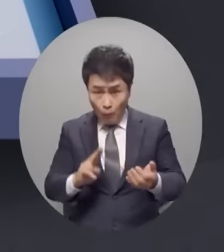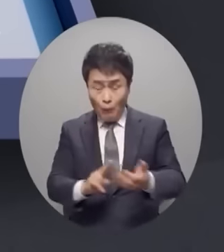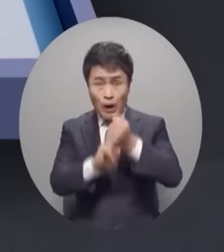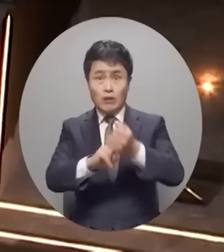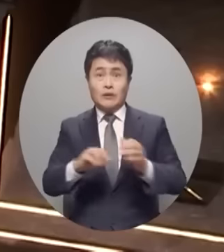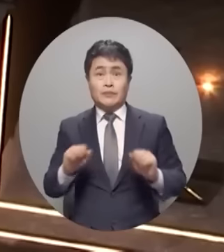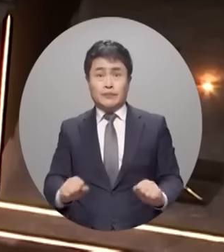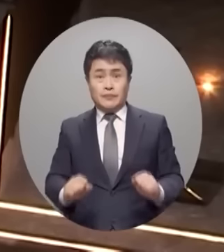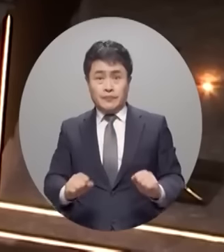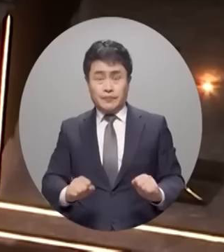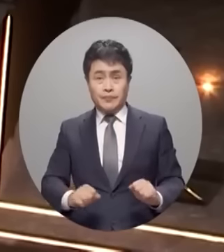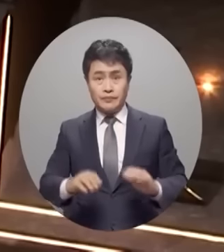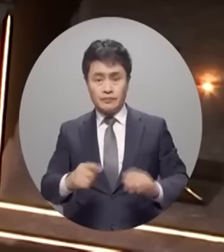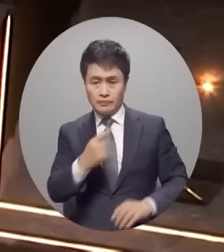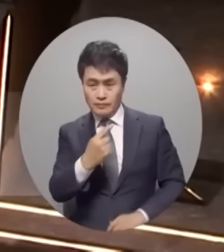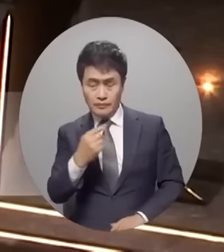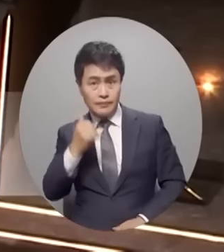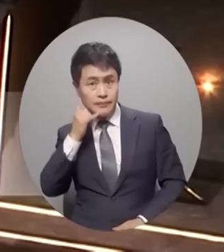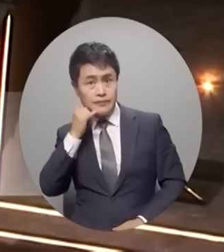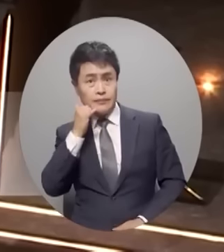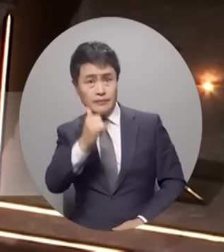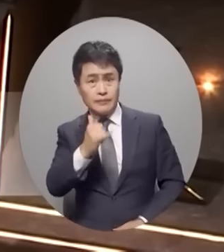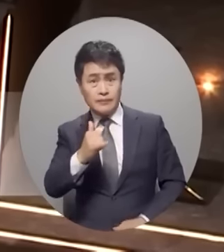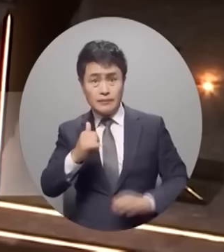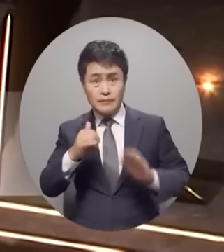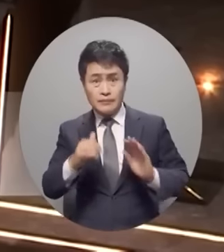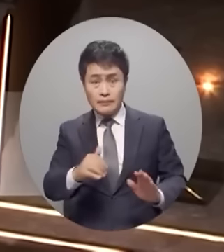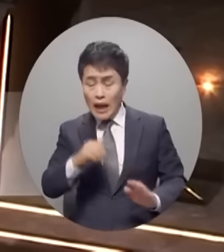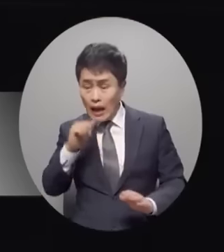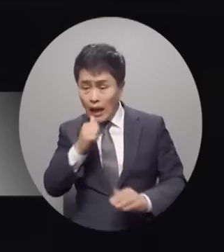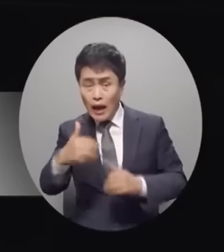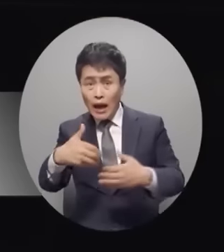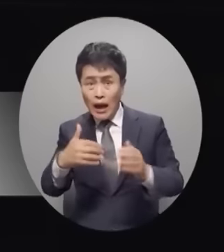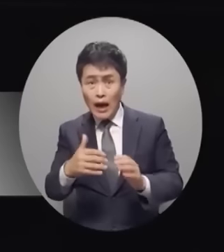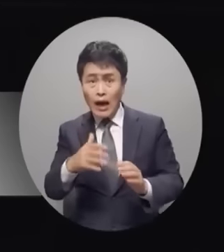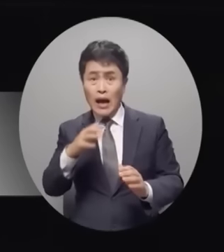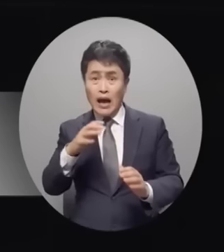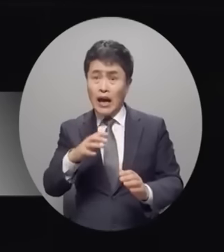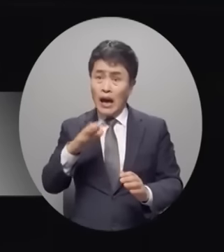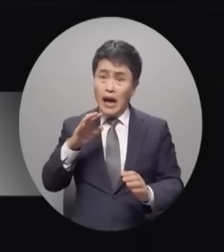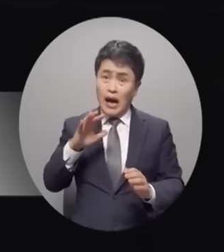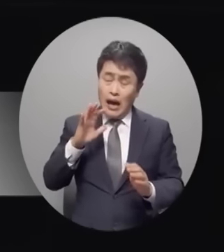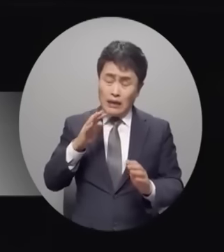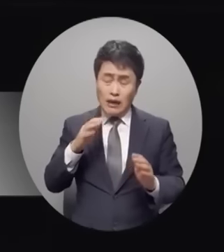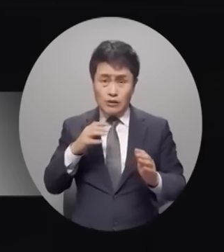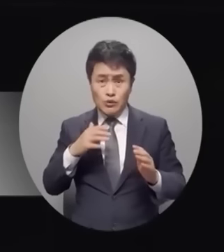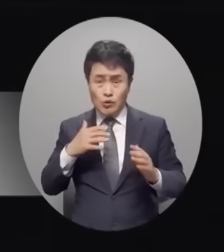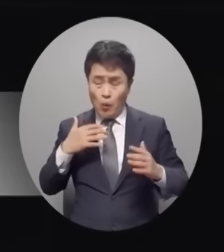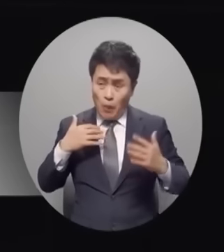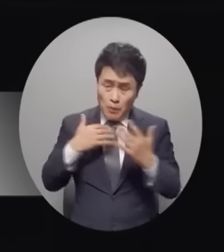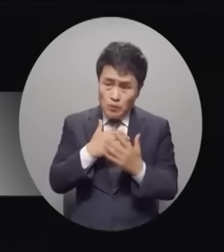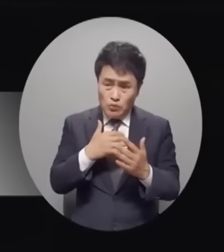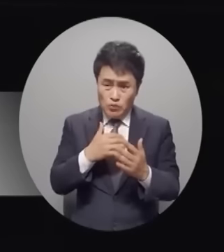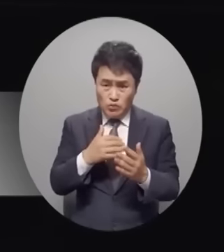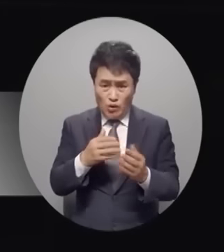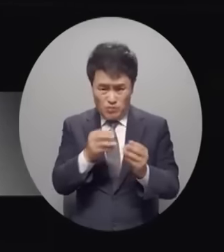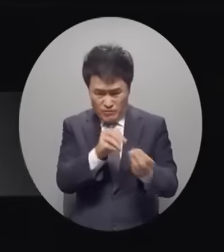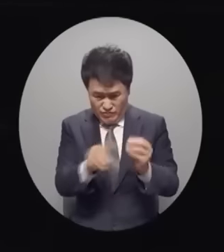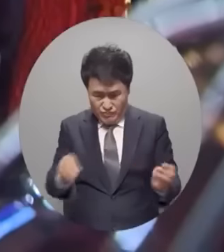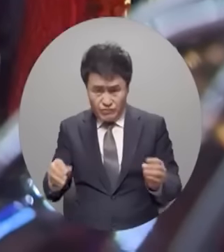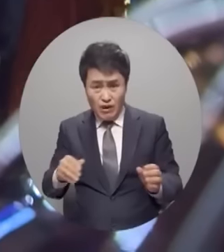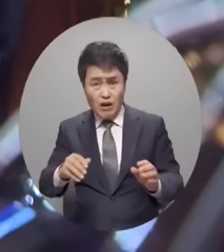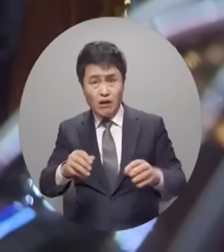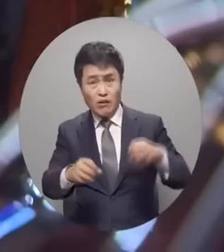생존했습니다. 119에 전화를 걸어 소방대원의 안내에 따라 화장실로 몸을 피한 뒤 문틈을 수건으로 막고 샤워기를 튼